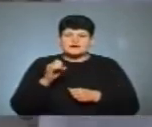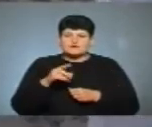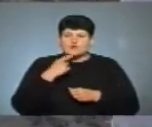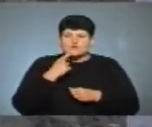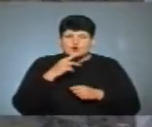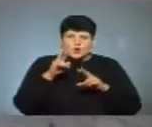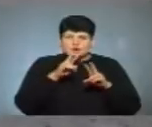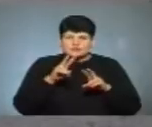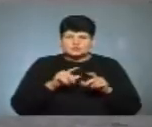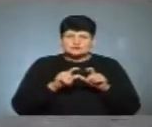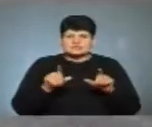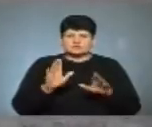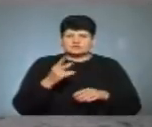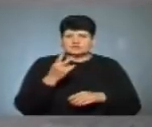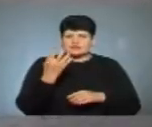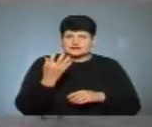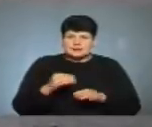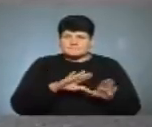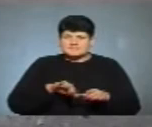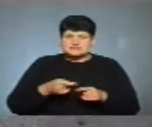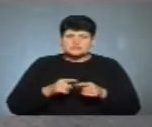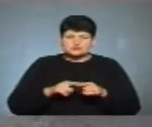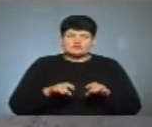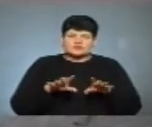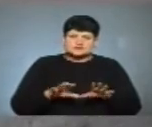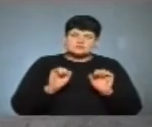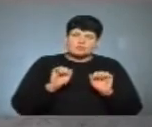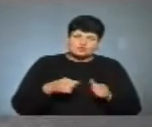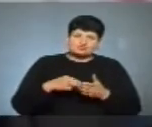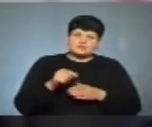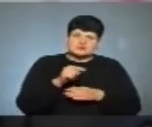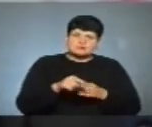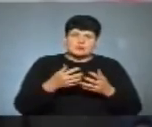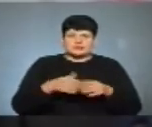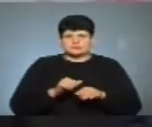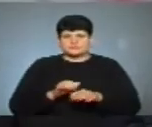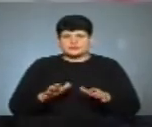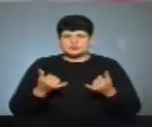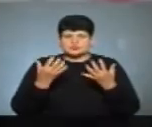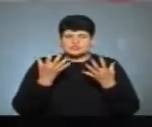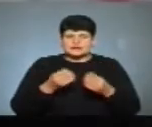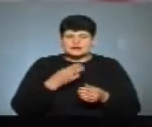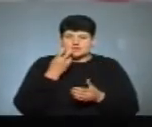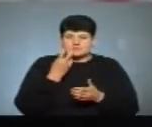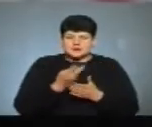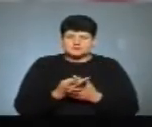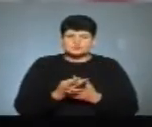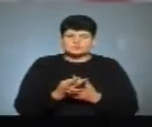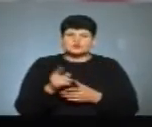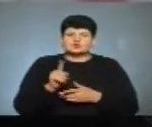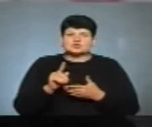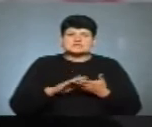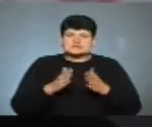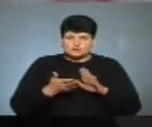заклади Тернопільщини 2 дні. Після цього вирішать, чи зможуть закупити для них обладнання. Я бачу на сьогоднішній день, що